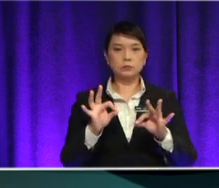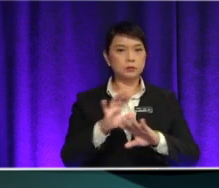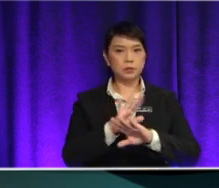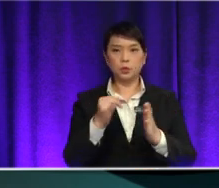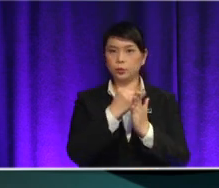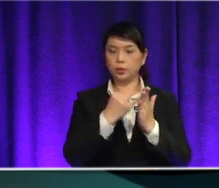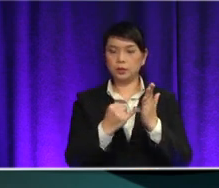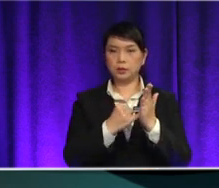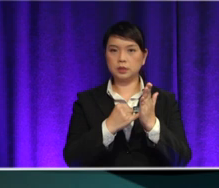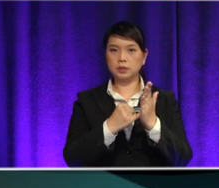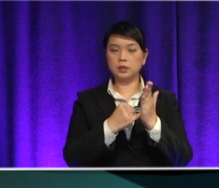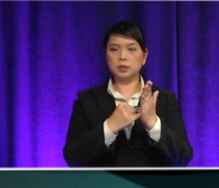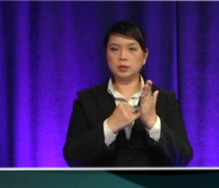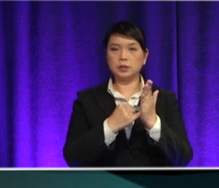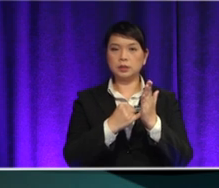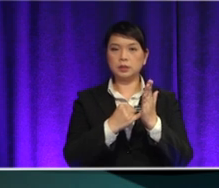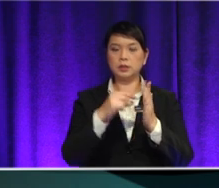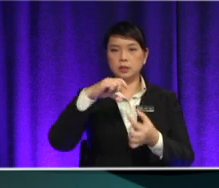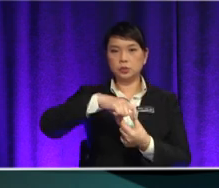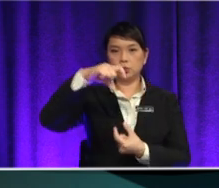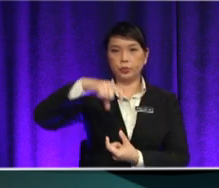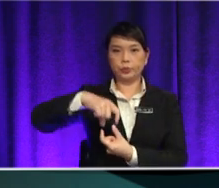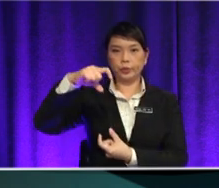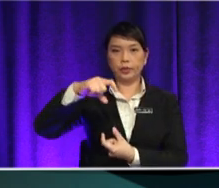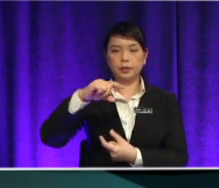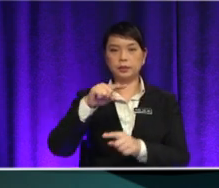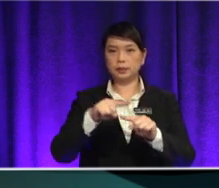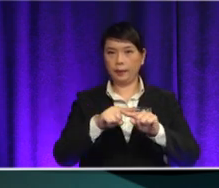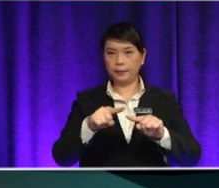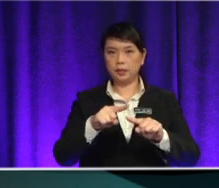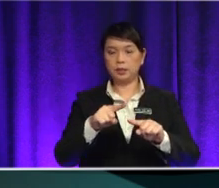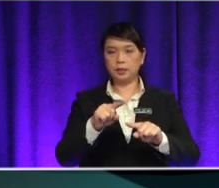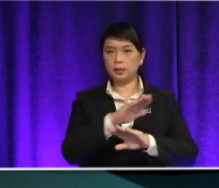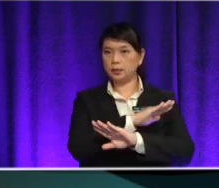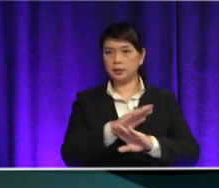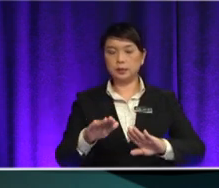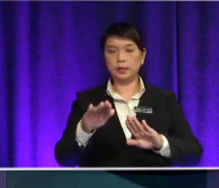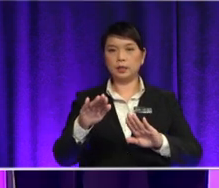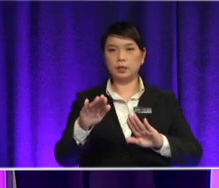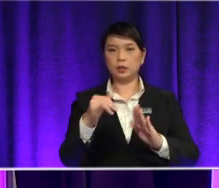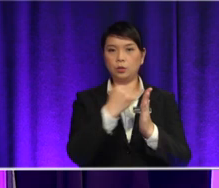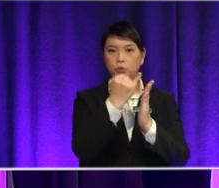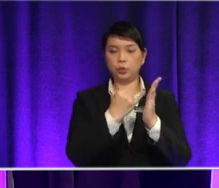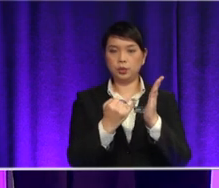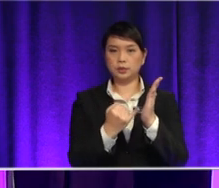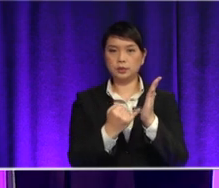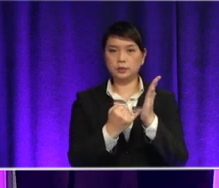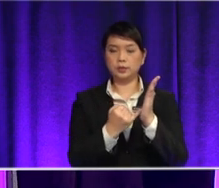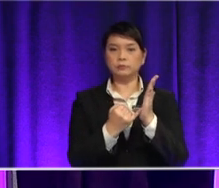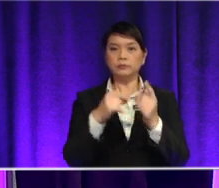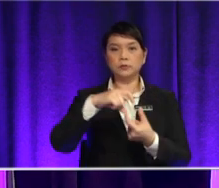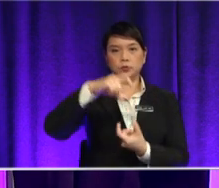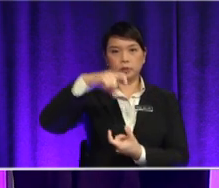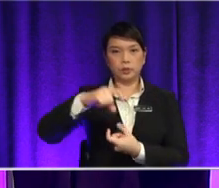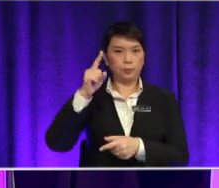lukis poligon kekerapan boleh tak? Boleh. Dengan syarat dia boleh menggunakan titik tengah. Yang penting adalah titik tengah.